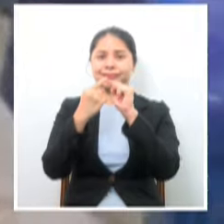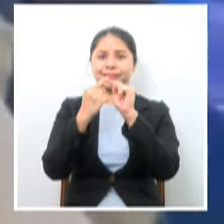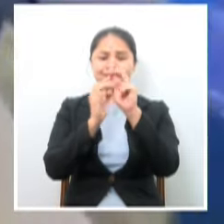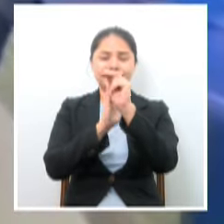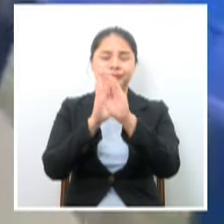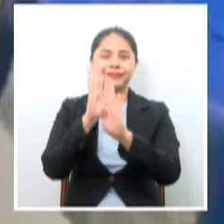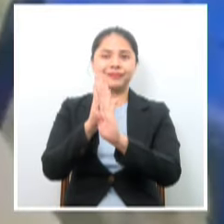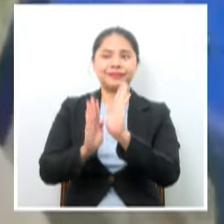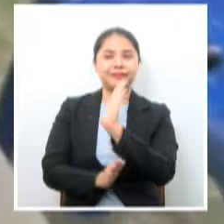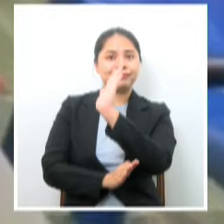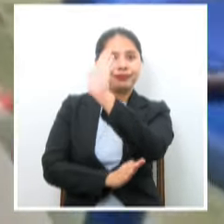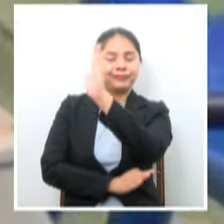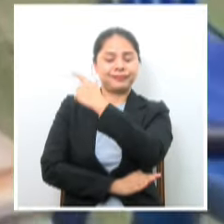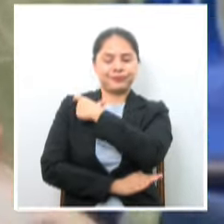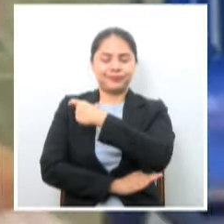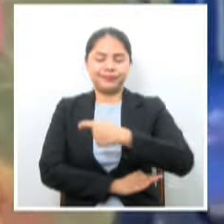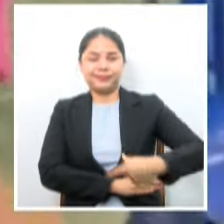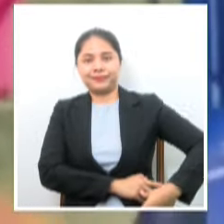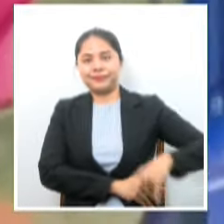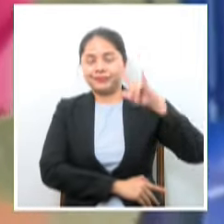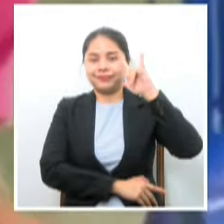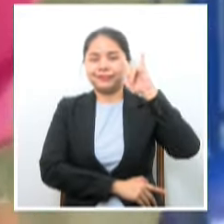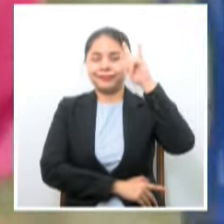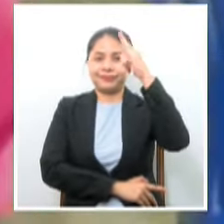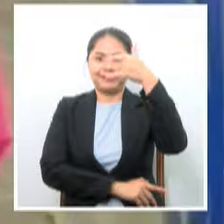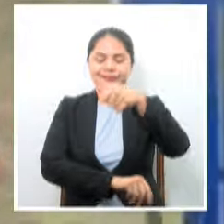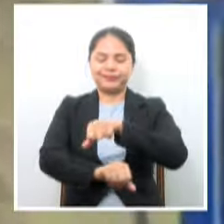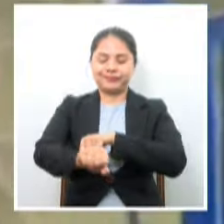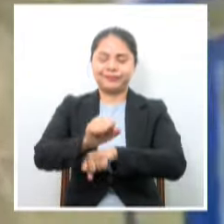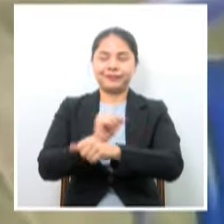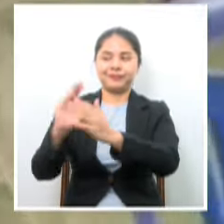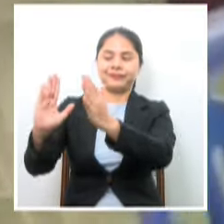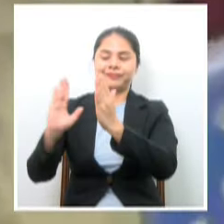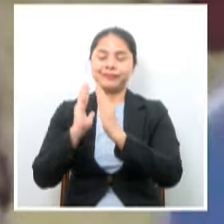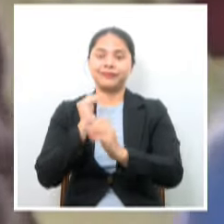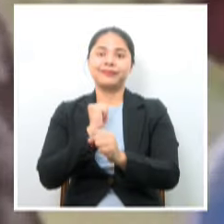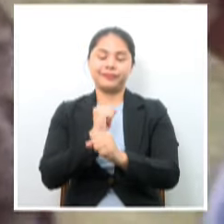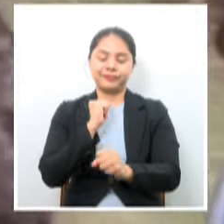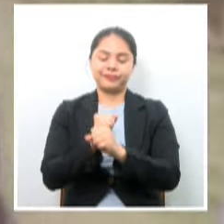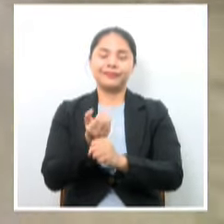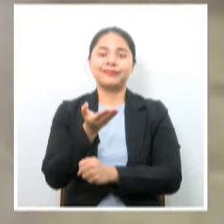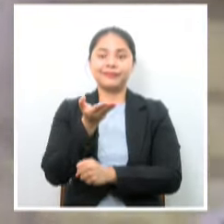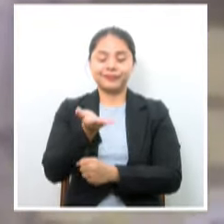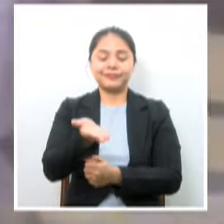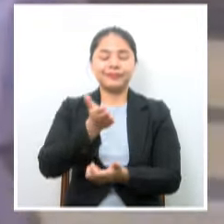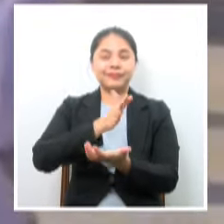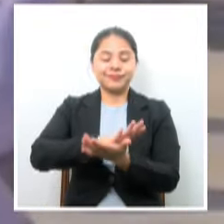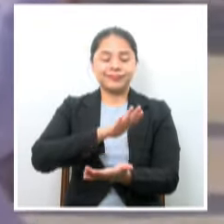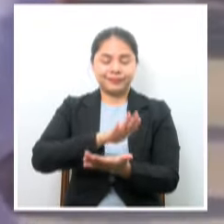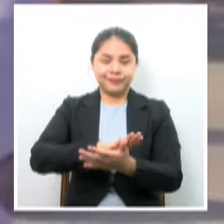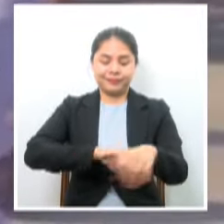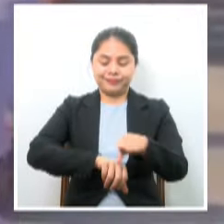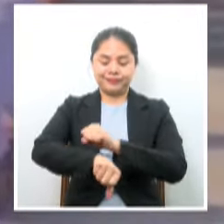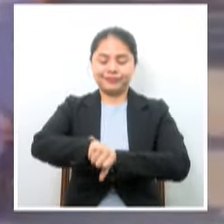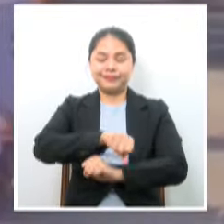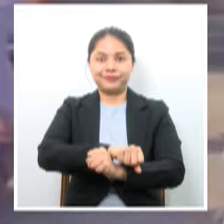การศึกษาของในหลวงรัชกาลที่10สู่การปฏิบัติโรงเรียนวัดวิโรจนารามใช้วิธีปฏิบัติ